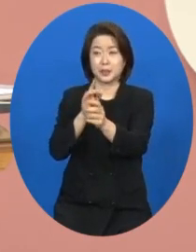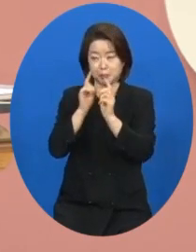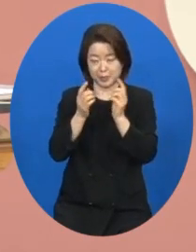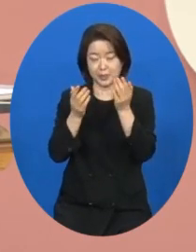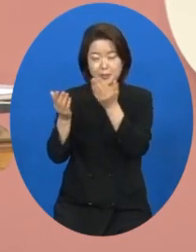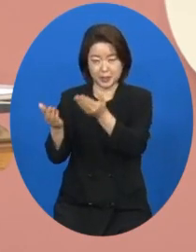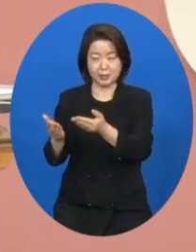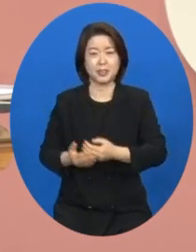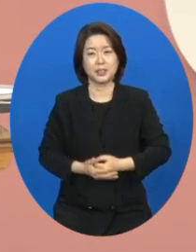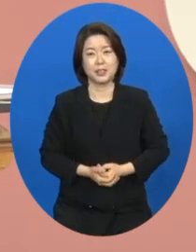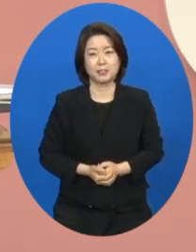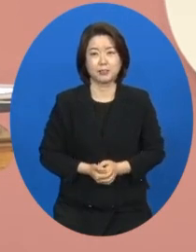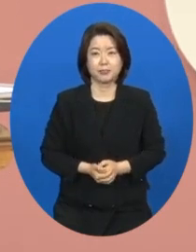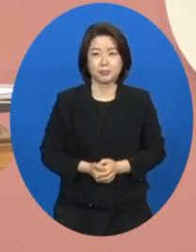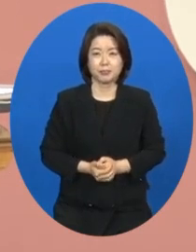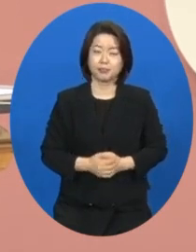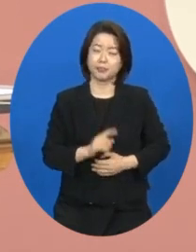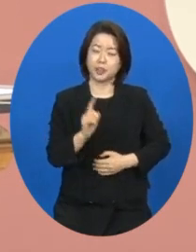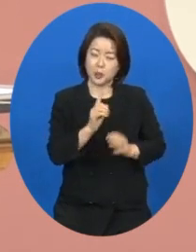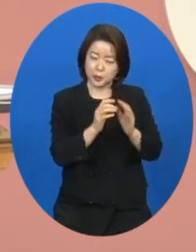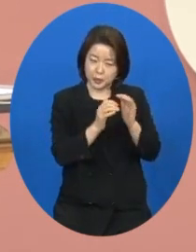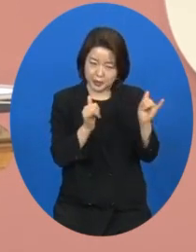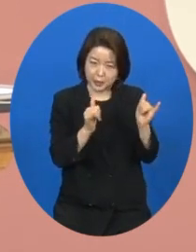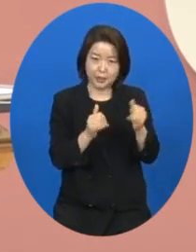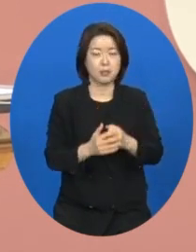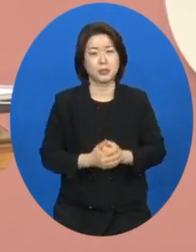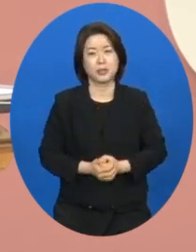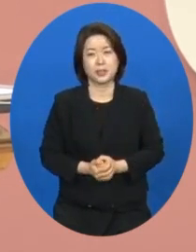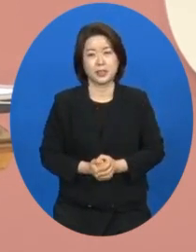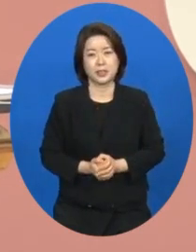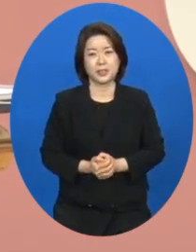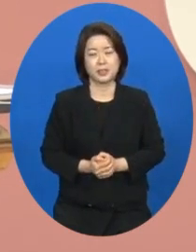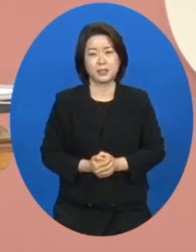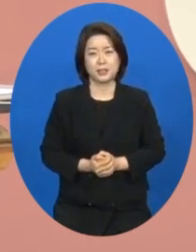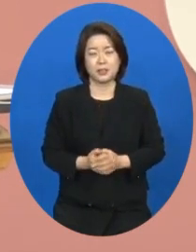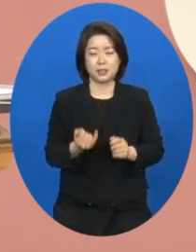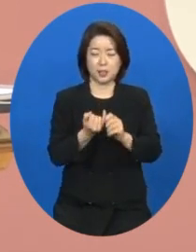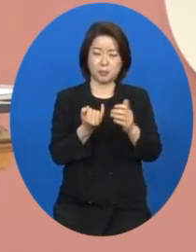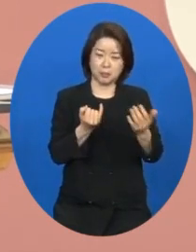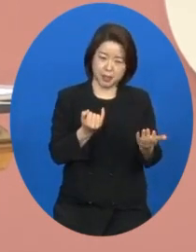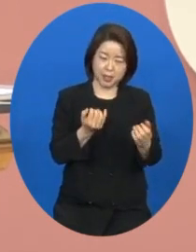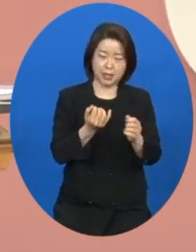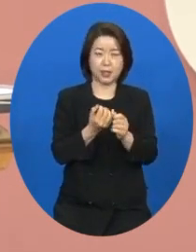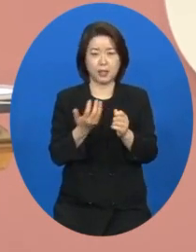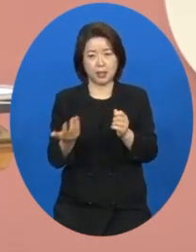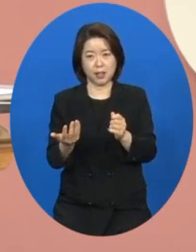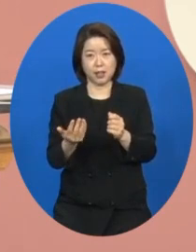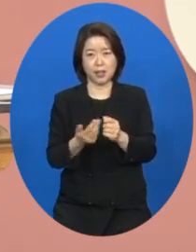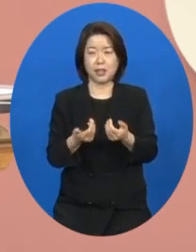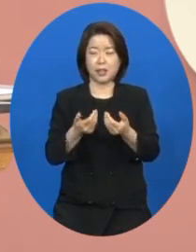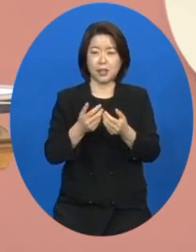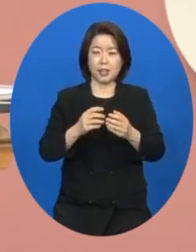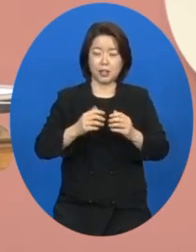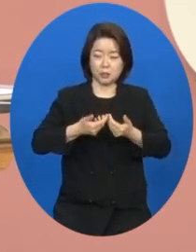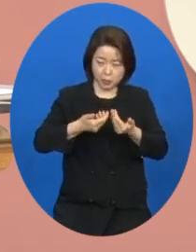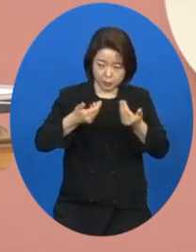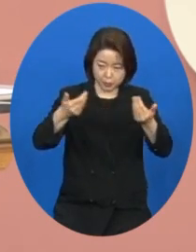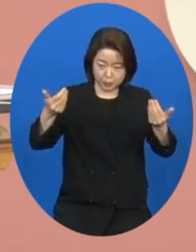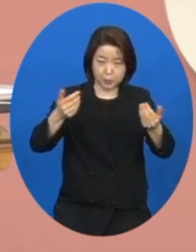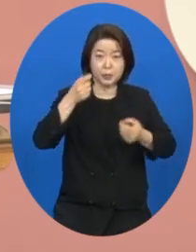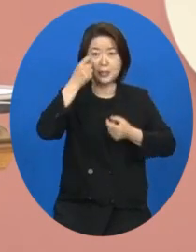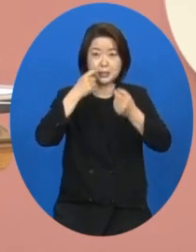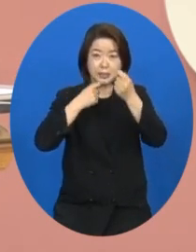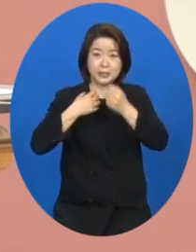것 같기도 합니다. 어떤 분은 배우자를 먼저 하나님께 보낸 사별의 슬픔도